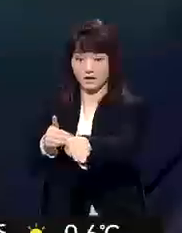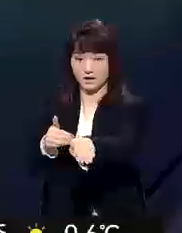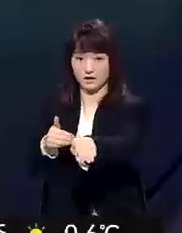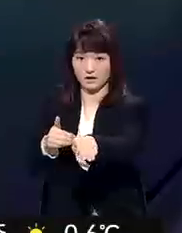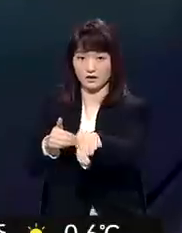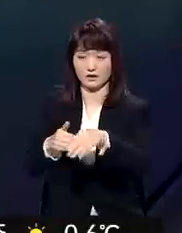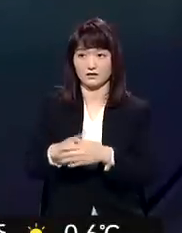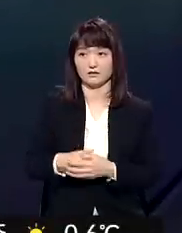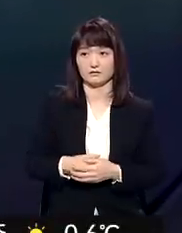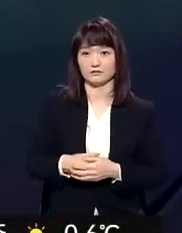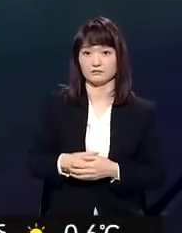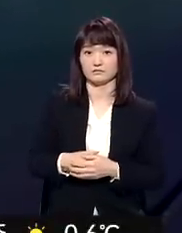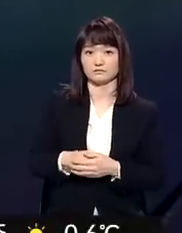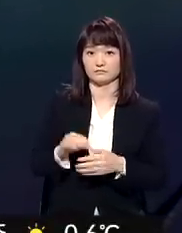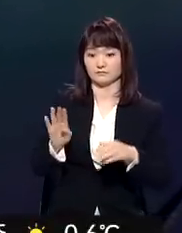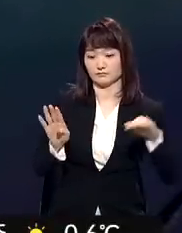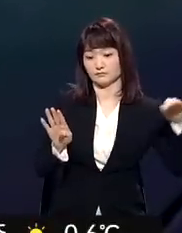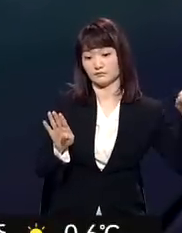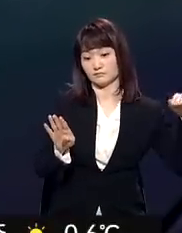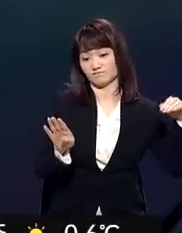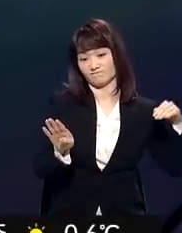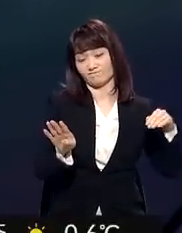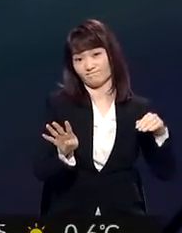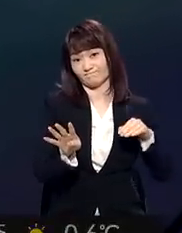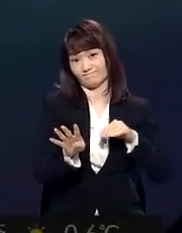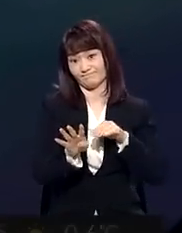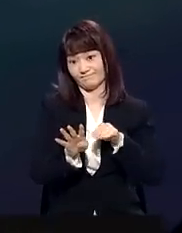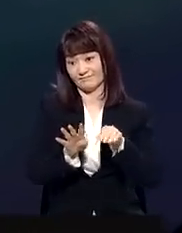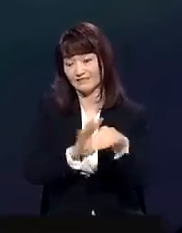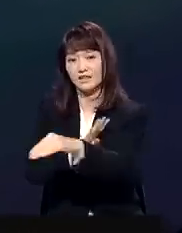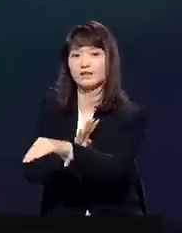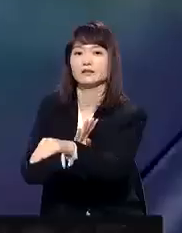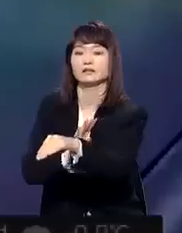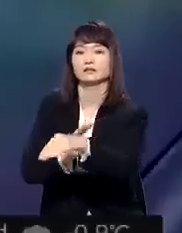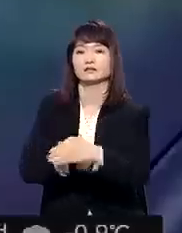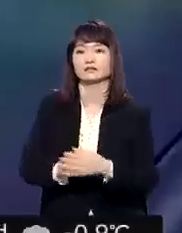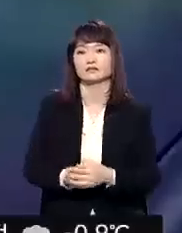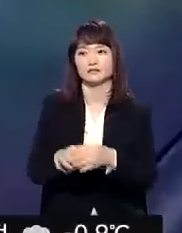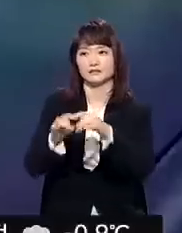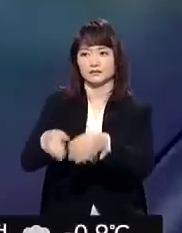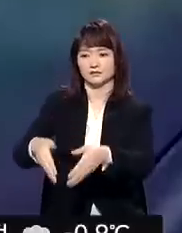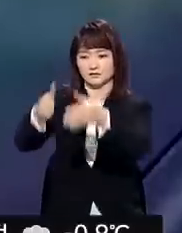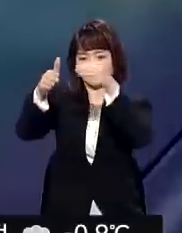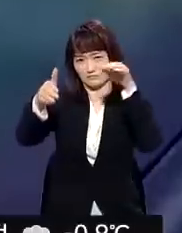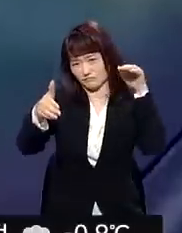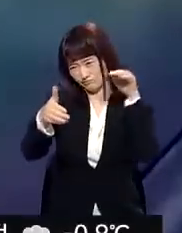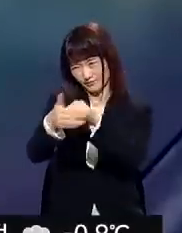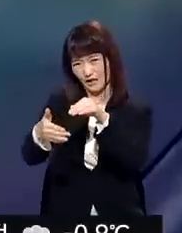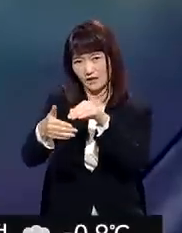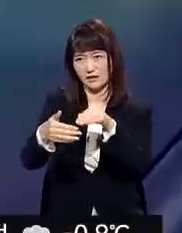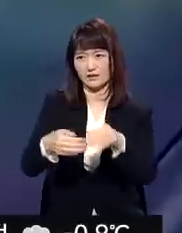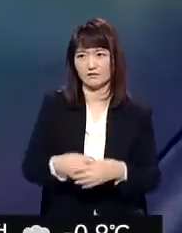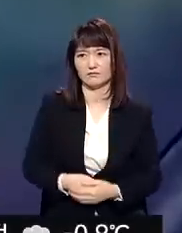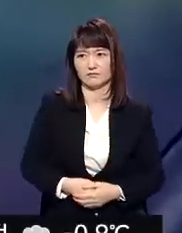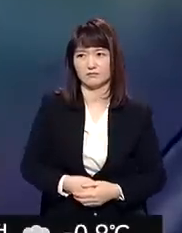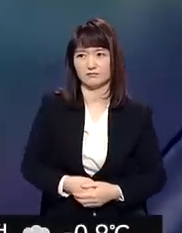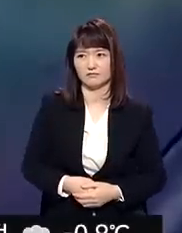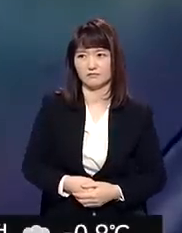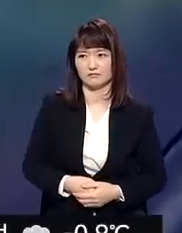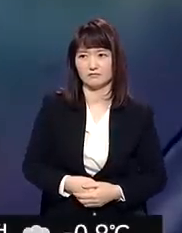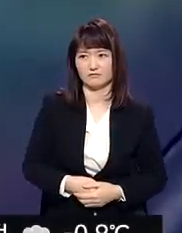들려옵니다 돌진한 차량은 걸어가던 행인 4명을 정말 아슬아슬하게 빗겨가서 전신주의 충돌했습니다 다